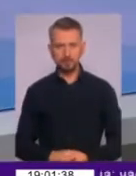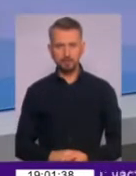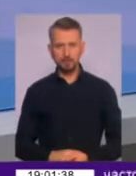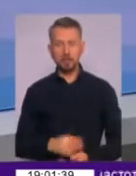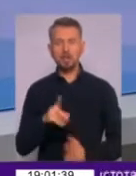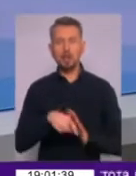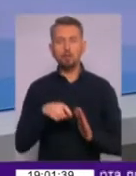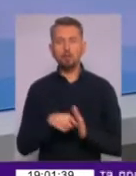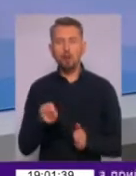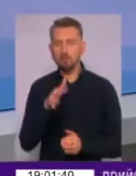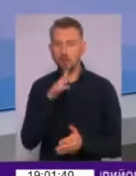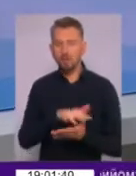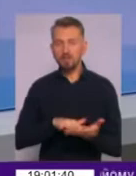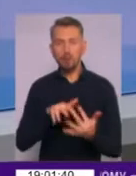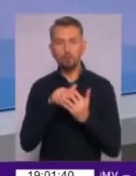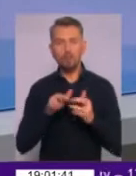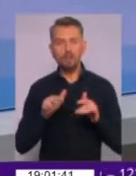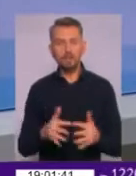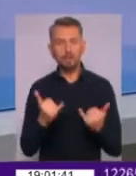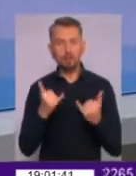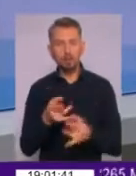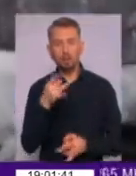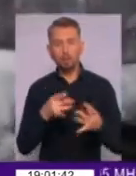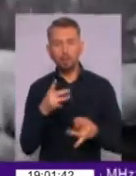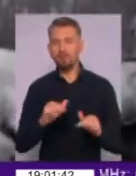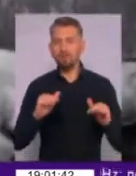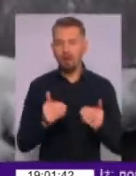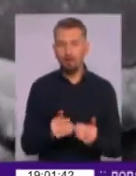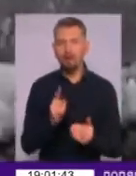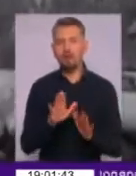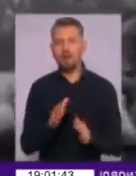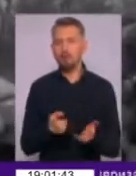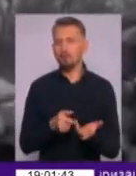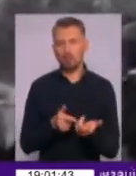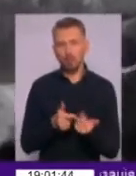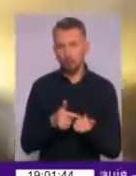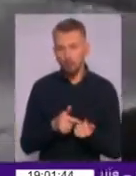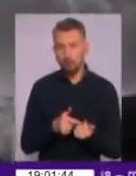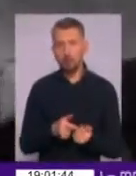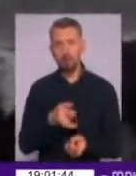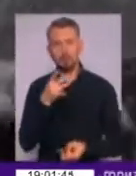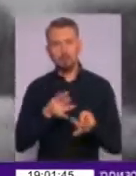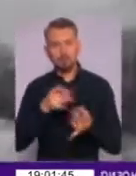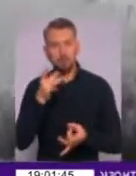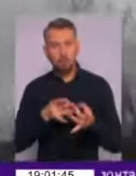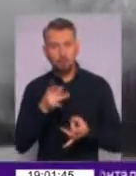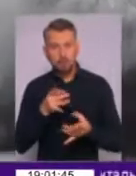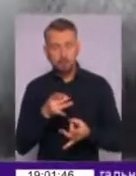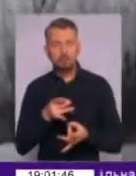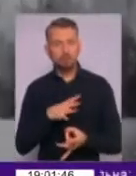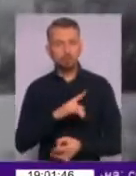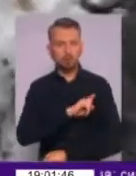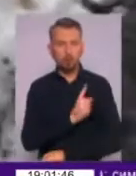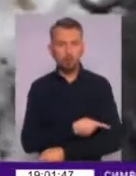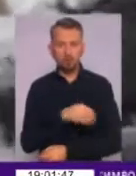На Донбасі тим часом тривають бойові дії. Сьогодні обстрілів поменшало, але тільки кількісно. Завдані по українських позиціях удари потужні